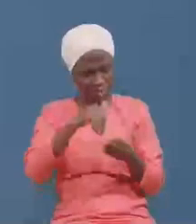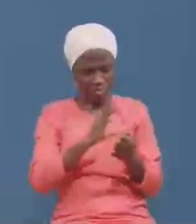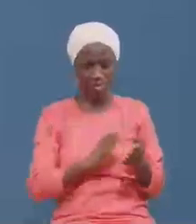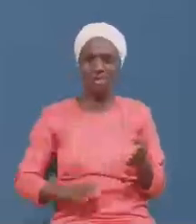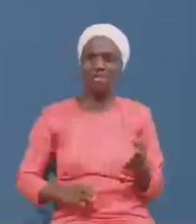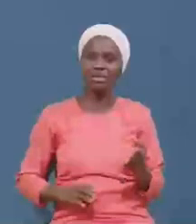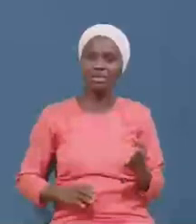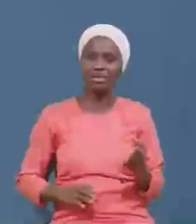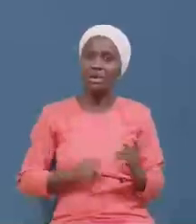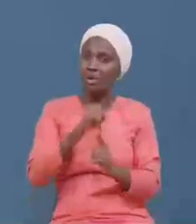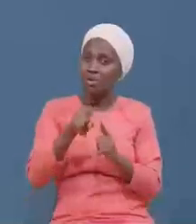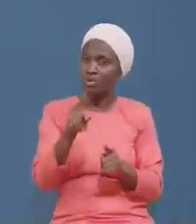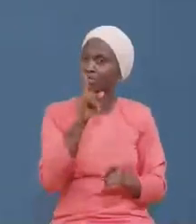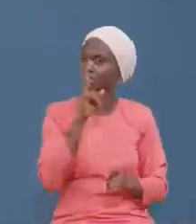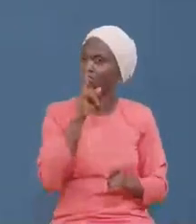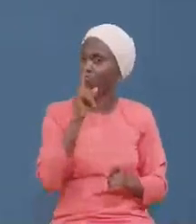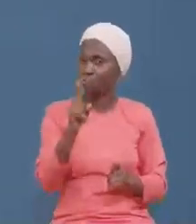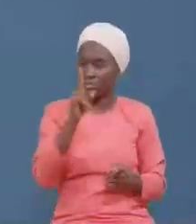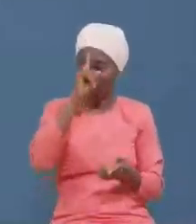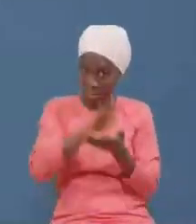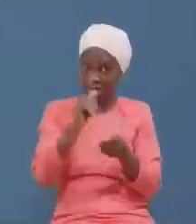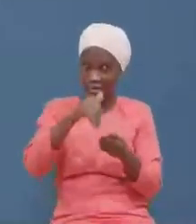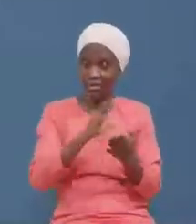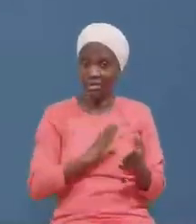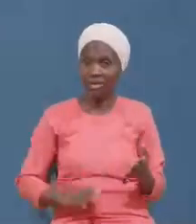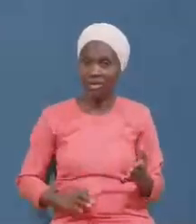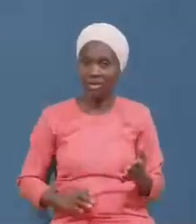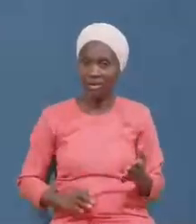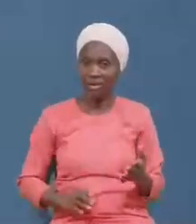lorsque vous croyez véritablement en Christ,